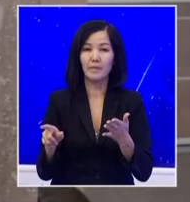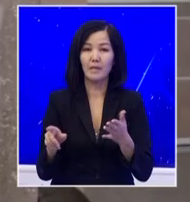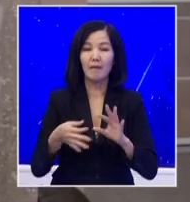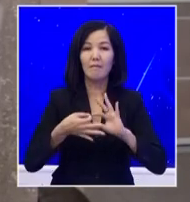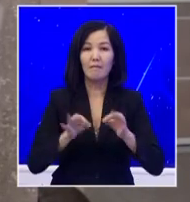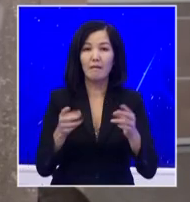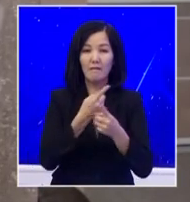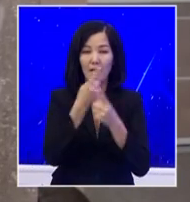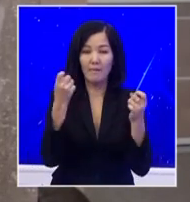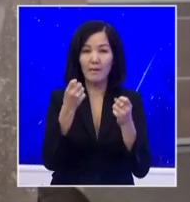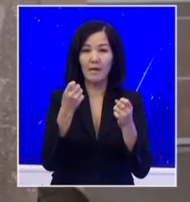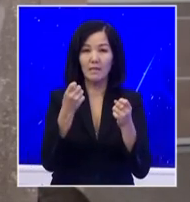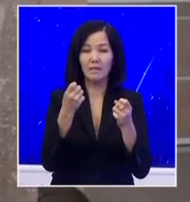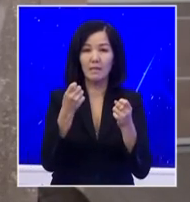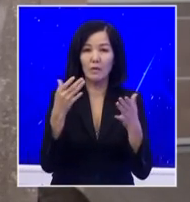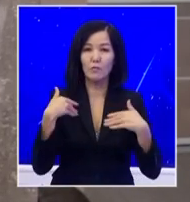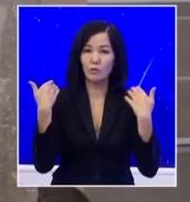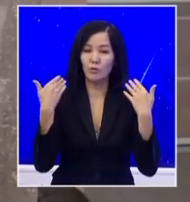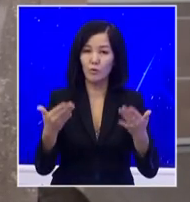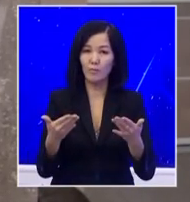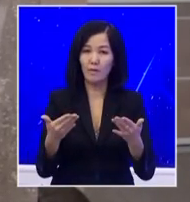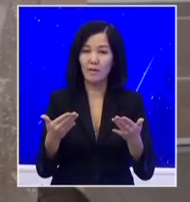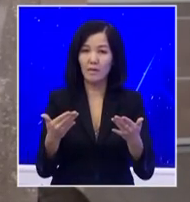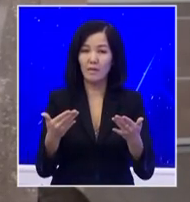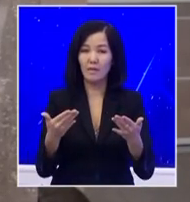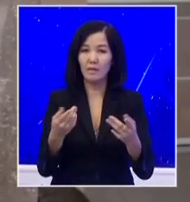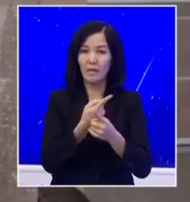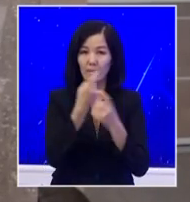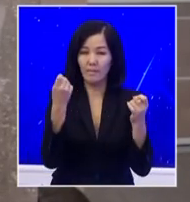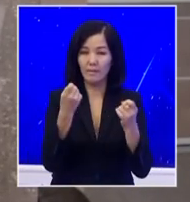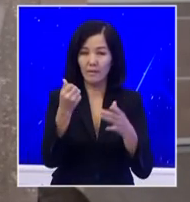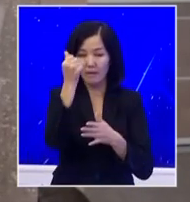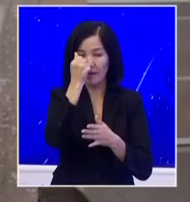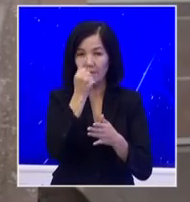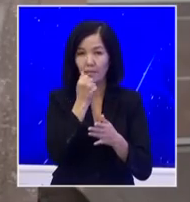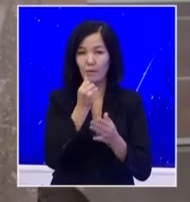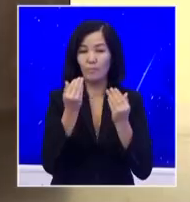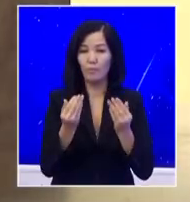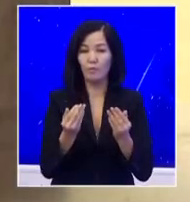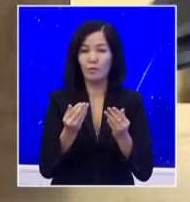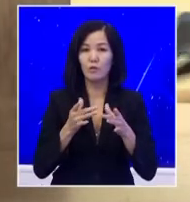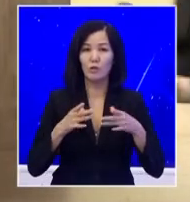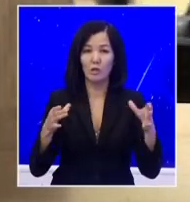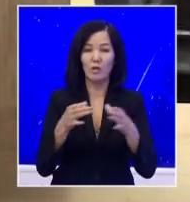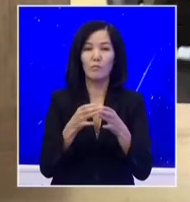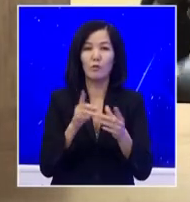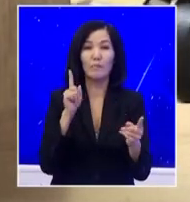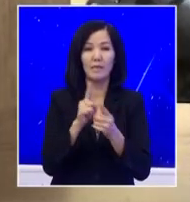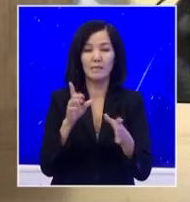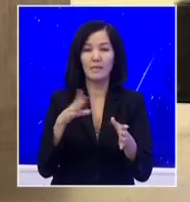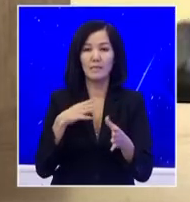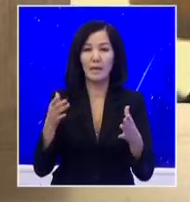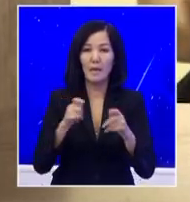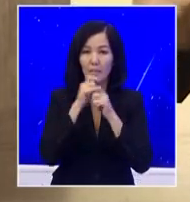нақты ақпаратты уақытысында әріптестерімізге, халқымызға, елімізге жеткізген үшін алғыстарын білдіріп, осы бүгін жинап отырмыз. Мерей тасып марапат